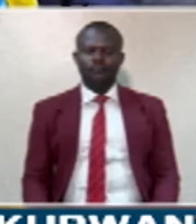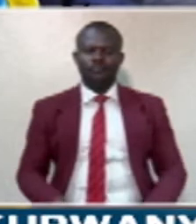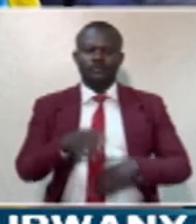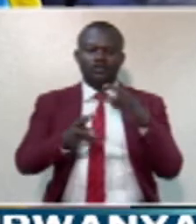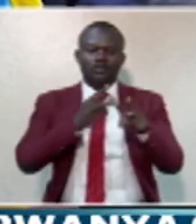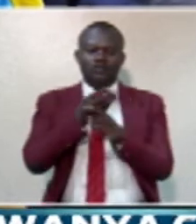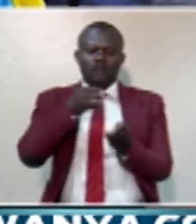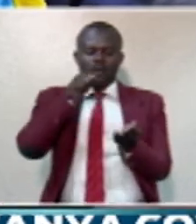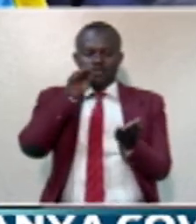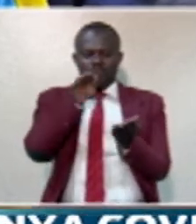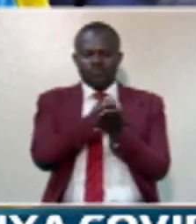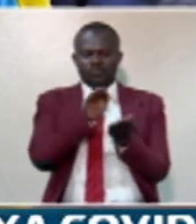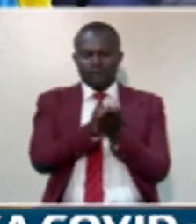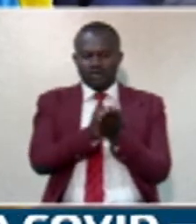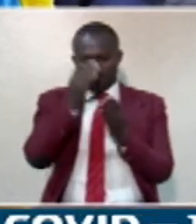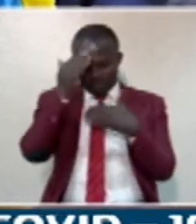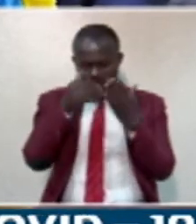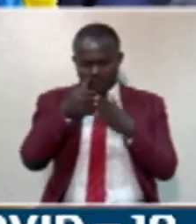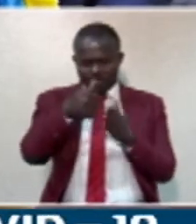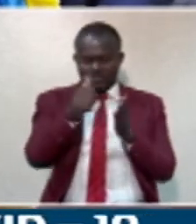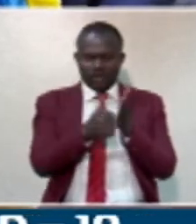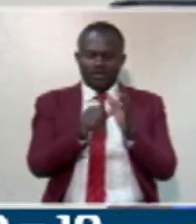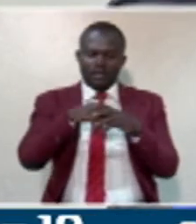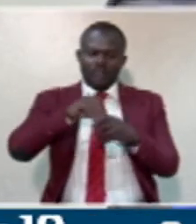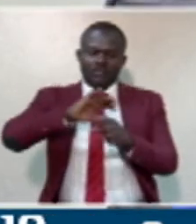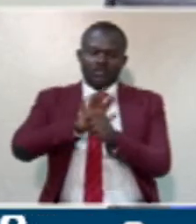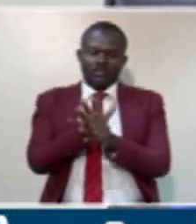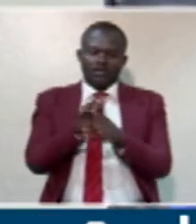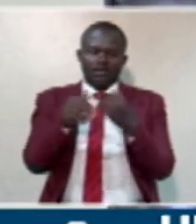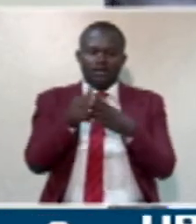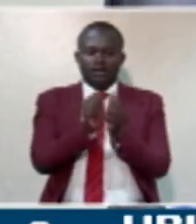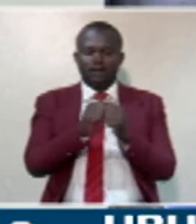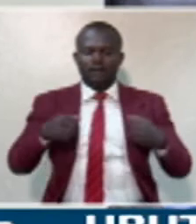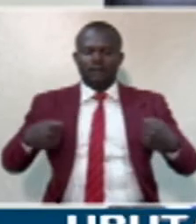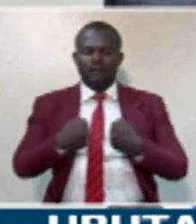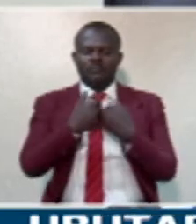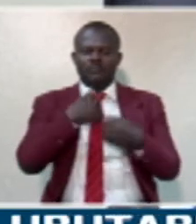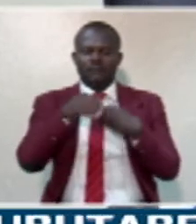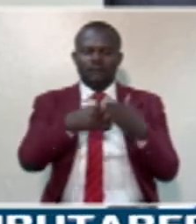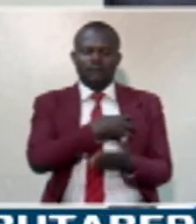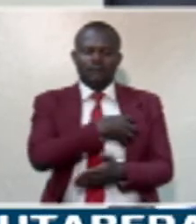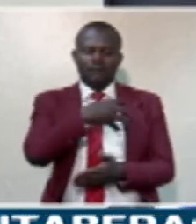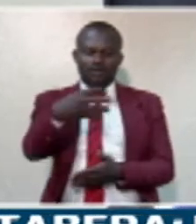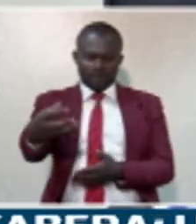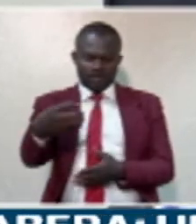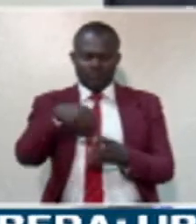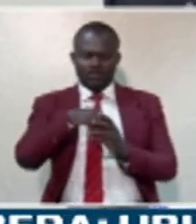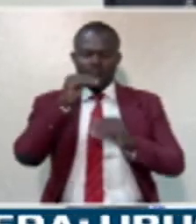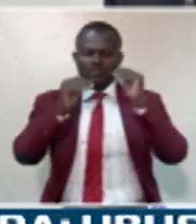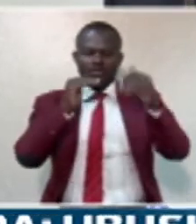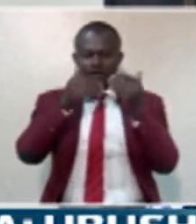mu kubera nyine kibazo cya COVID n'ingaruka gifite ku bukungu mu rwego rwo kugira